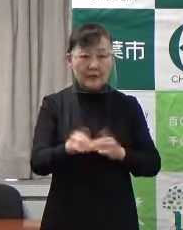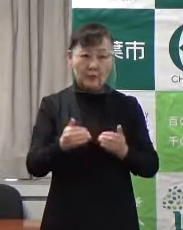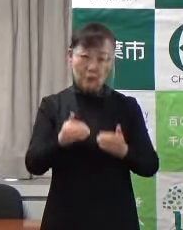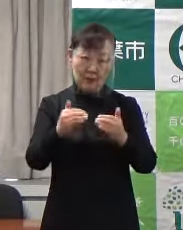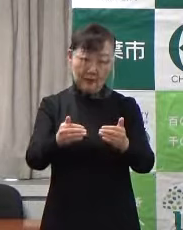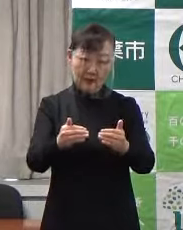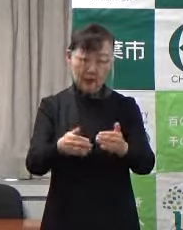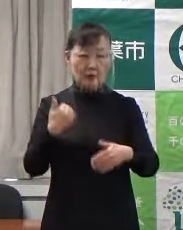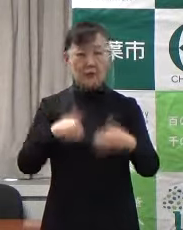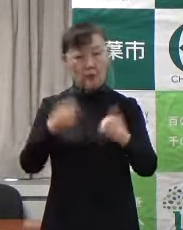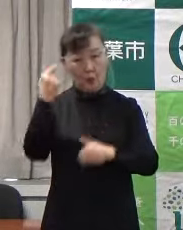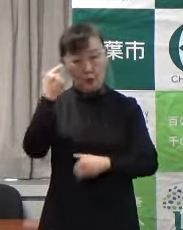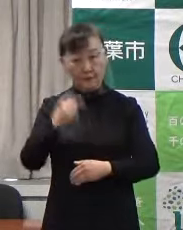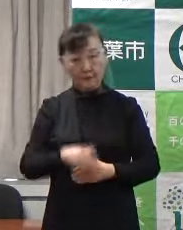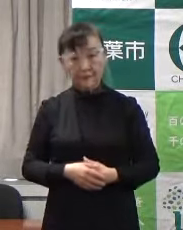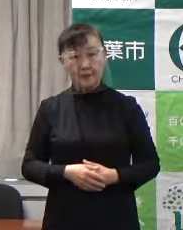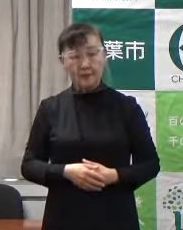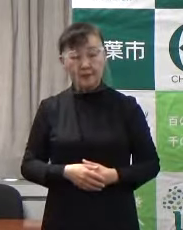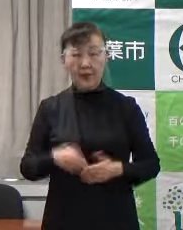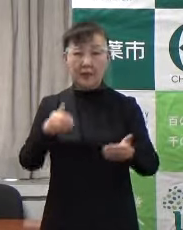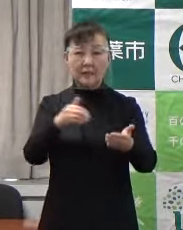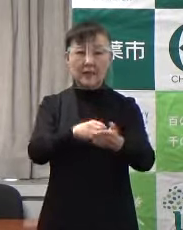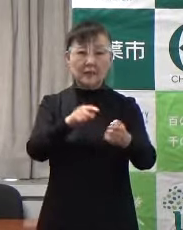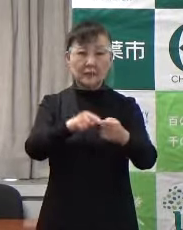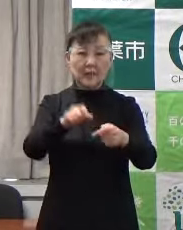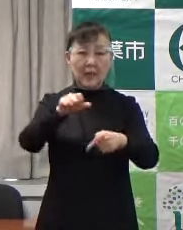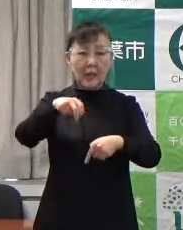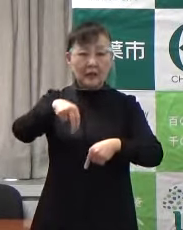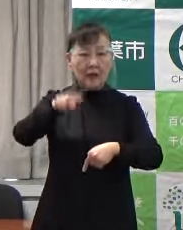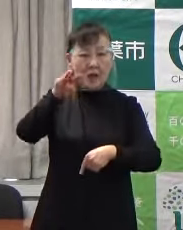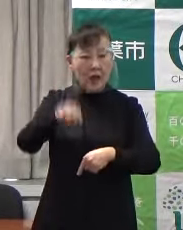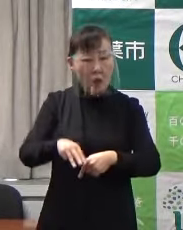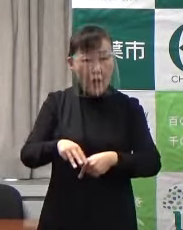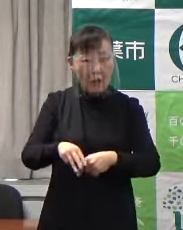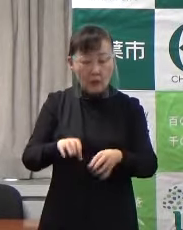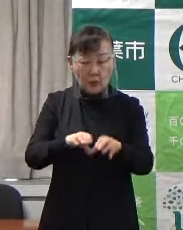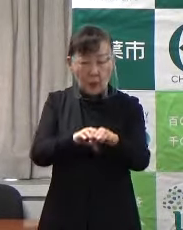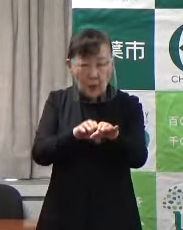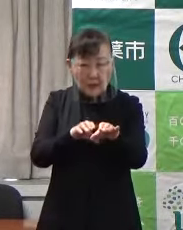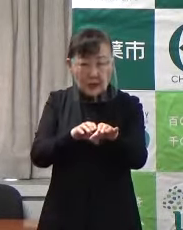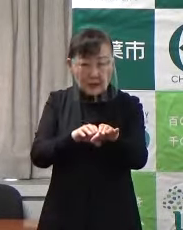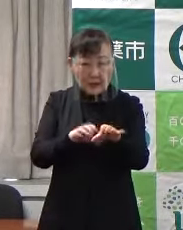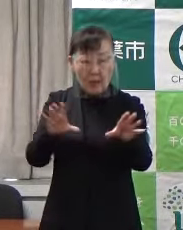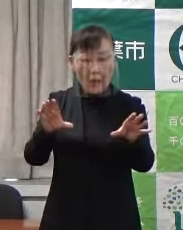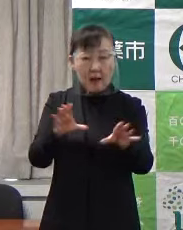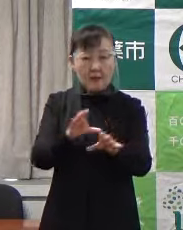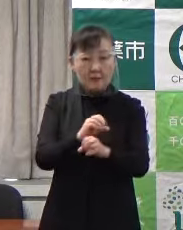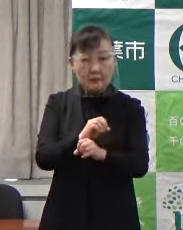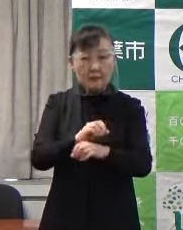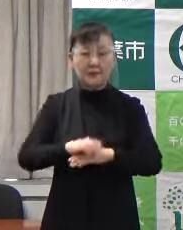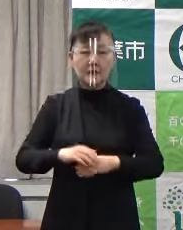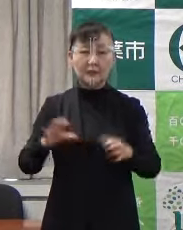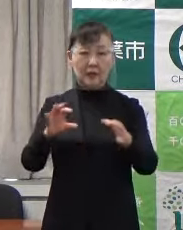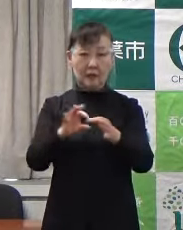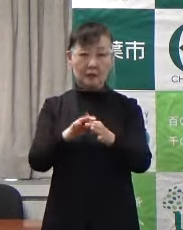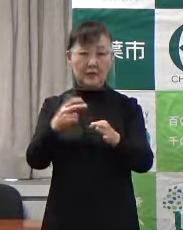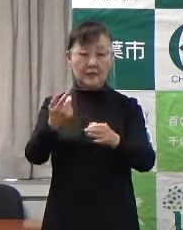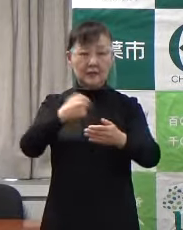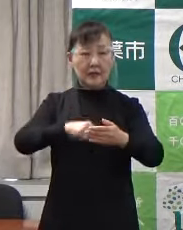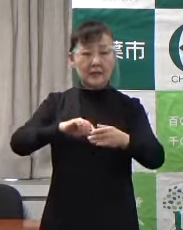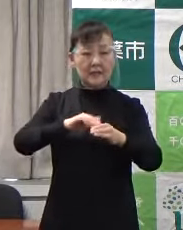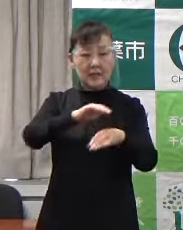嬉しく思っておりますし、これは最終的には穴川インター周辺の混雑緩和にもつながりますので、市内全域